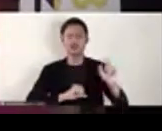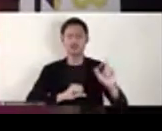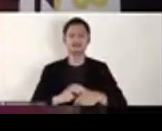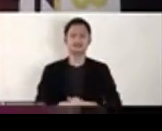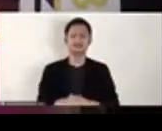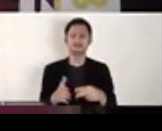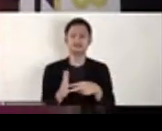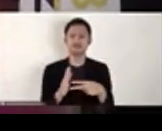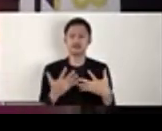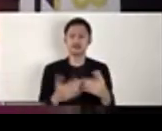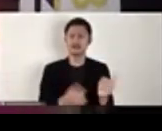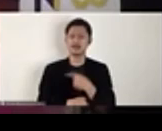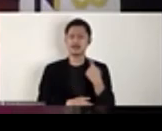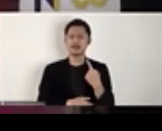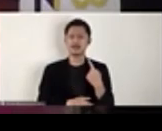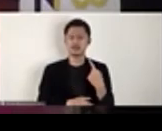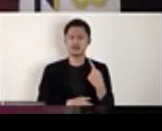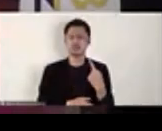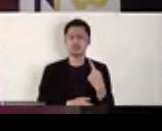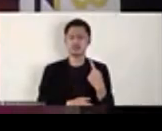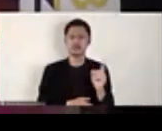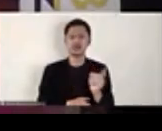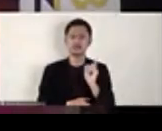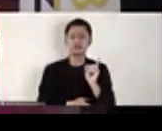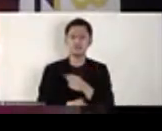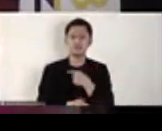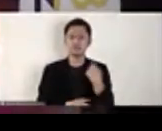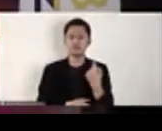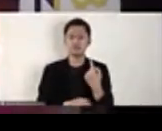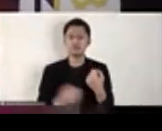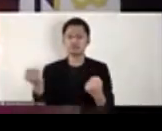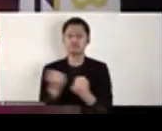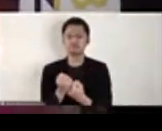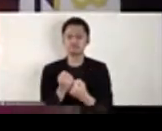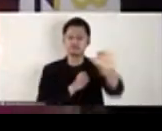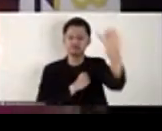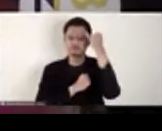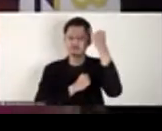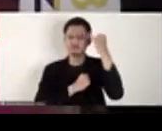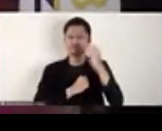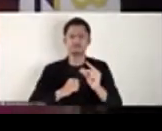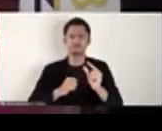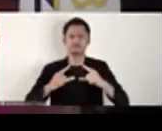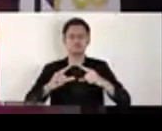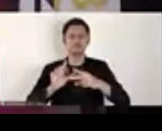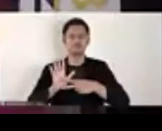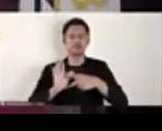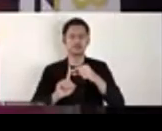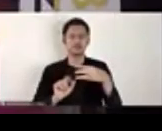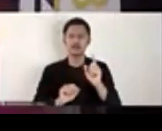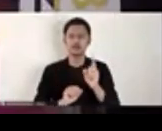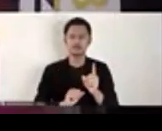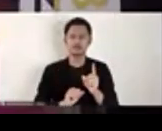itu kami akhir pada Kenapa kami kemudian juga mendorong inisiatif rantai ini untuk disahkan karena memang